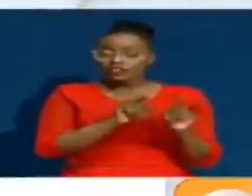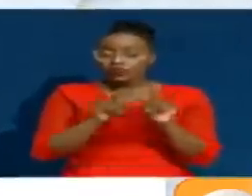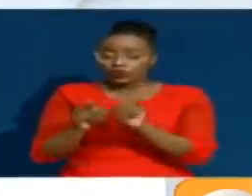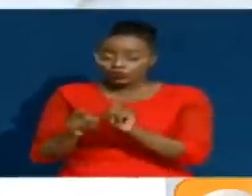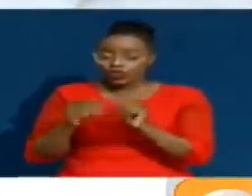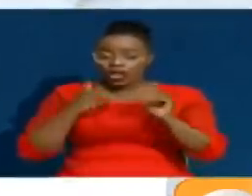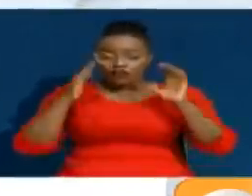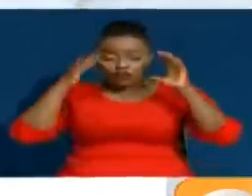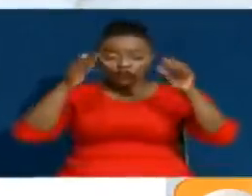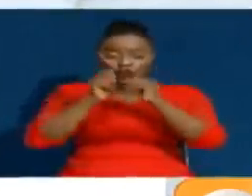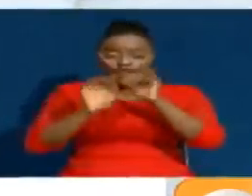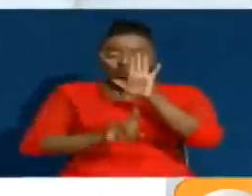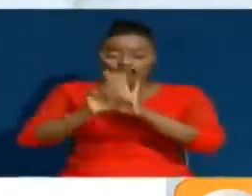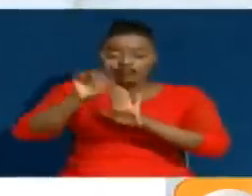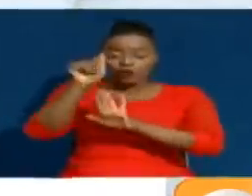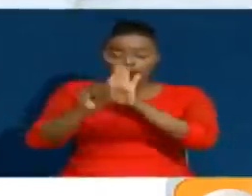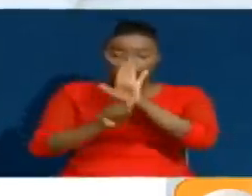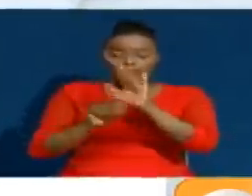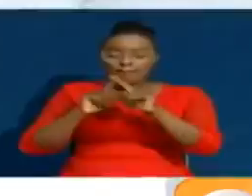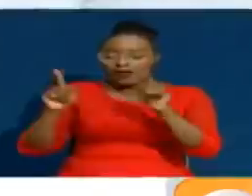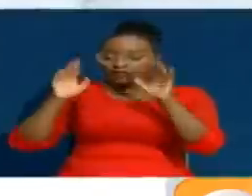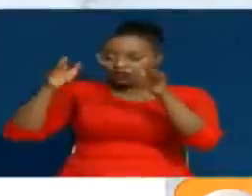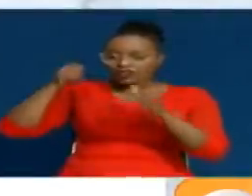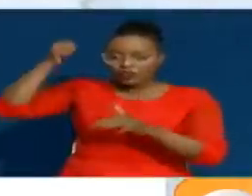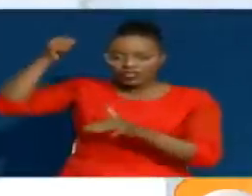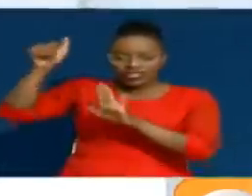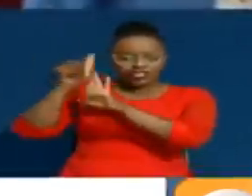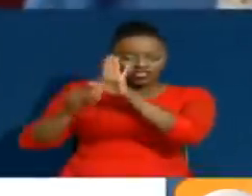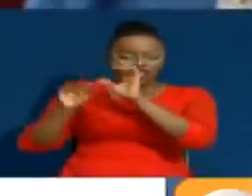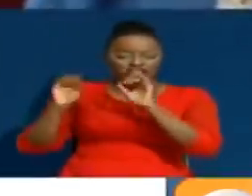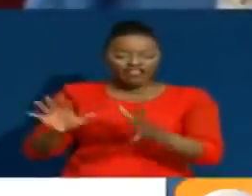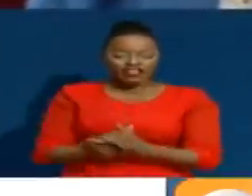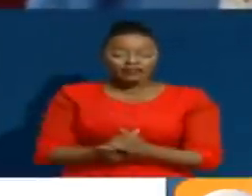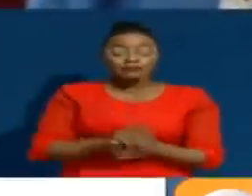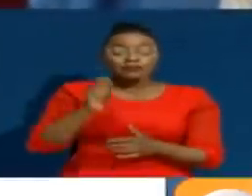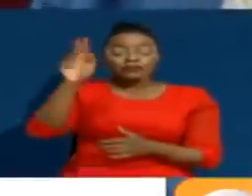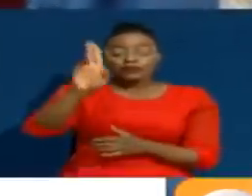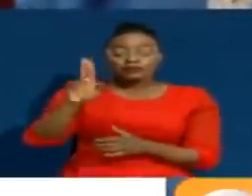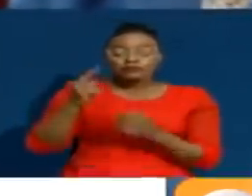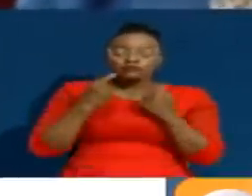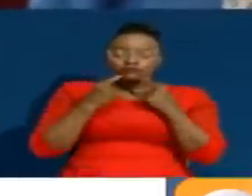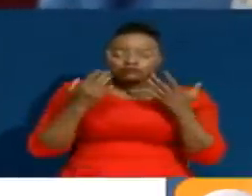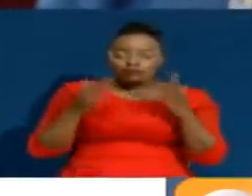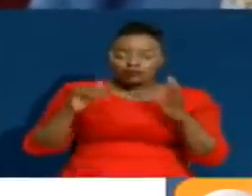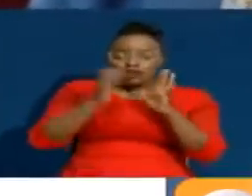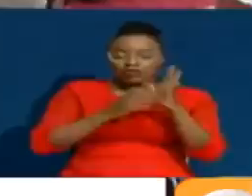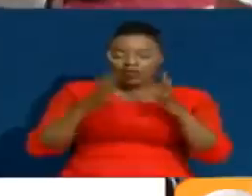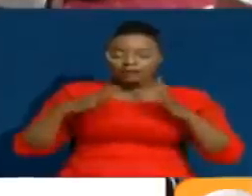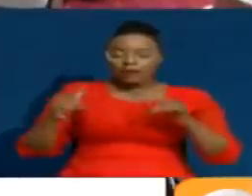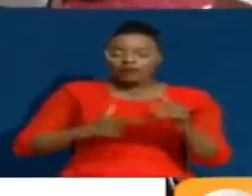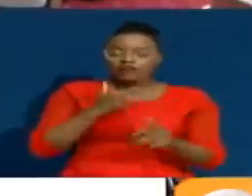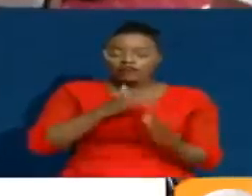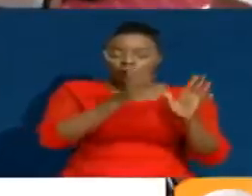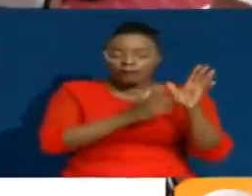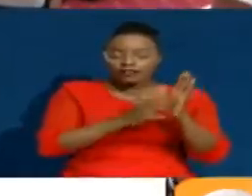and being able to focus on the development agenda, not the political agenda. Rais Kenyatta akiwatangazia viongozi wa Ukambani kuwa tazuru